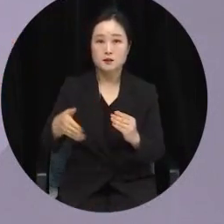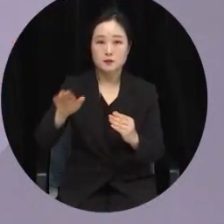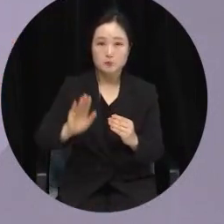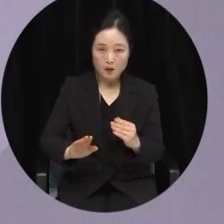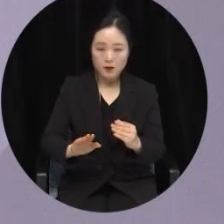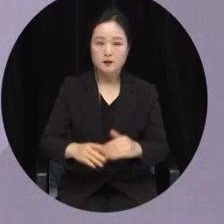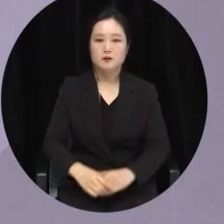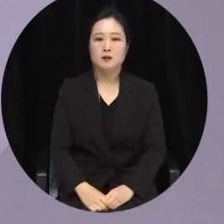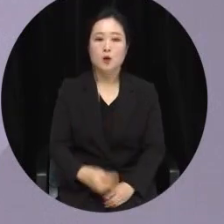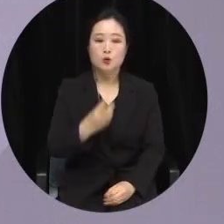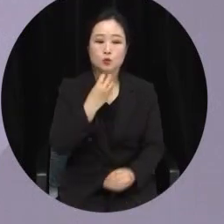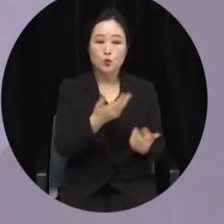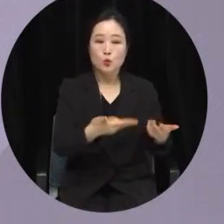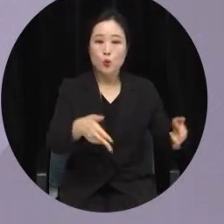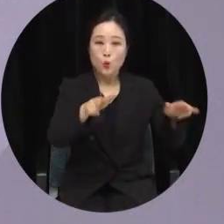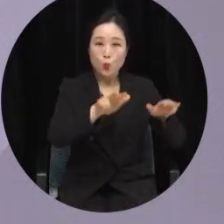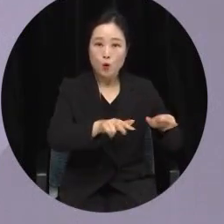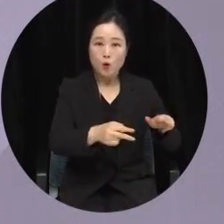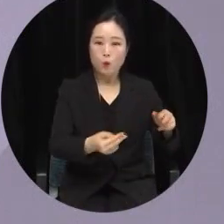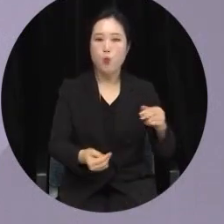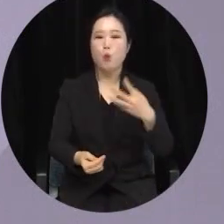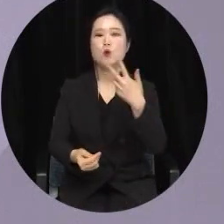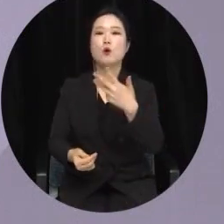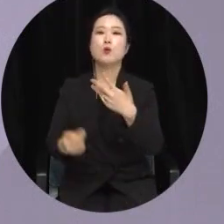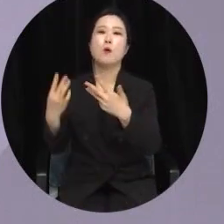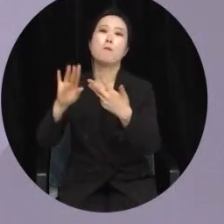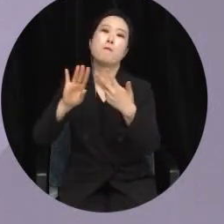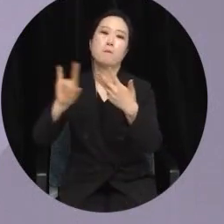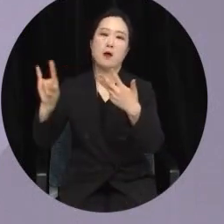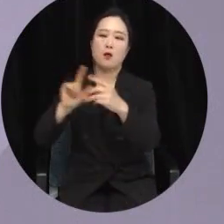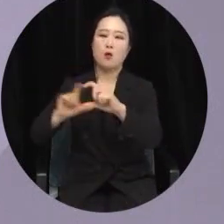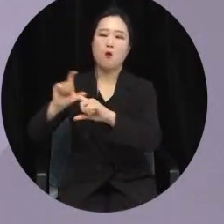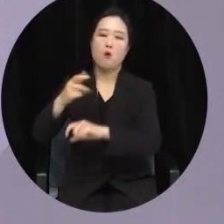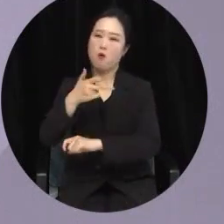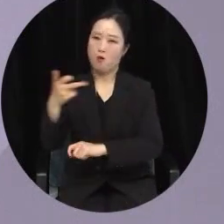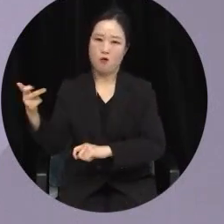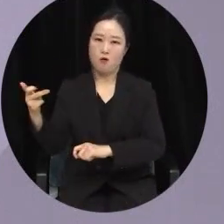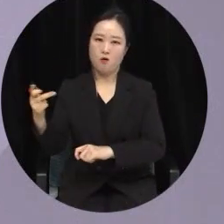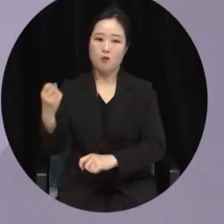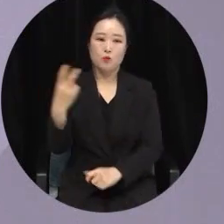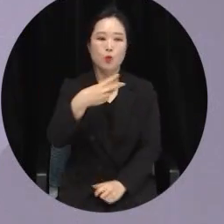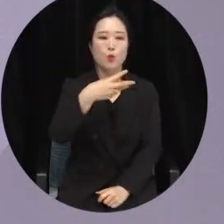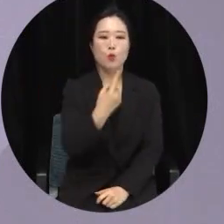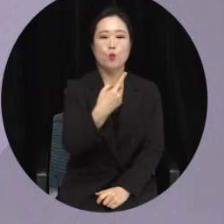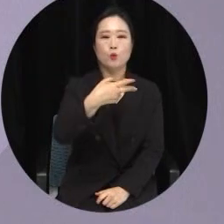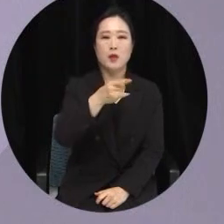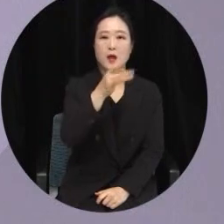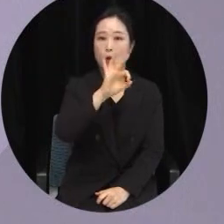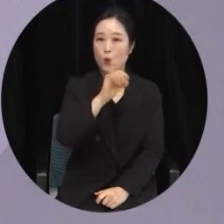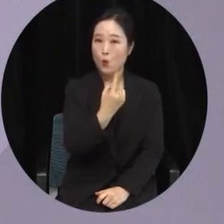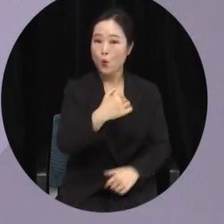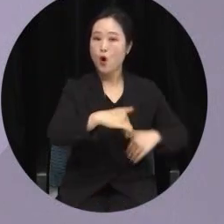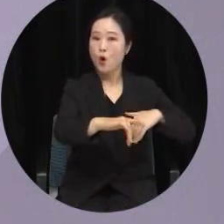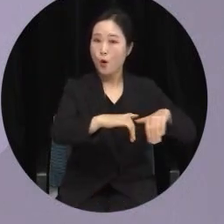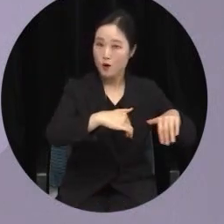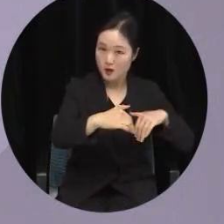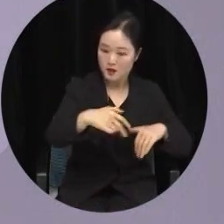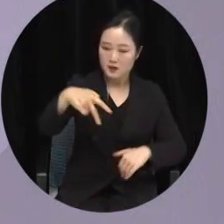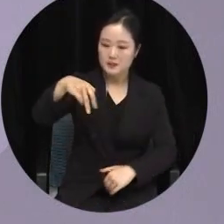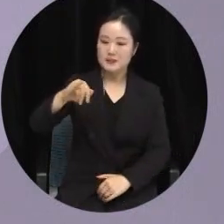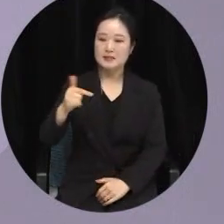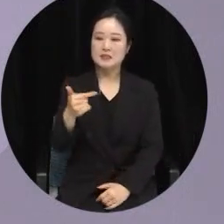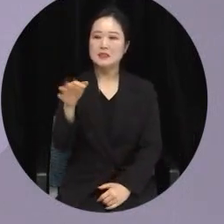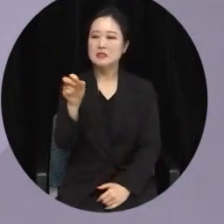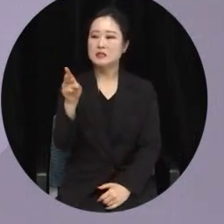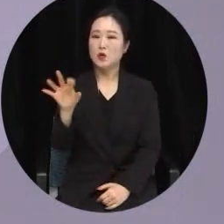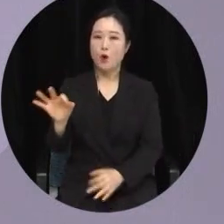큰 멋진 상부공원과 로데오 거리 또 그 신영시장 경창장 같은 그 시장